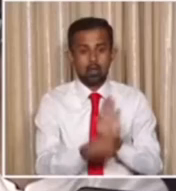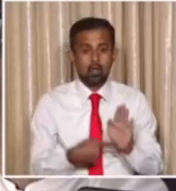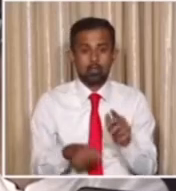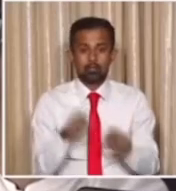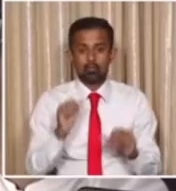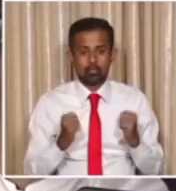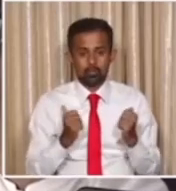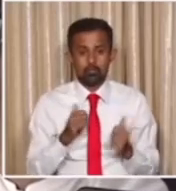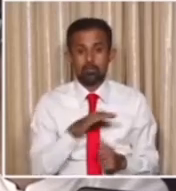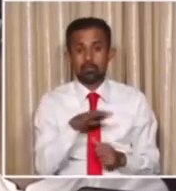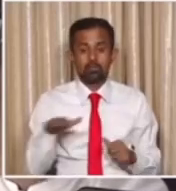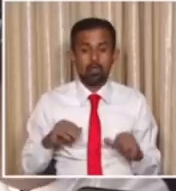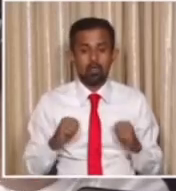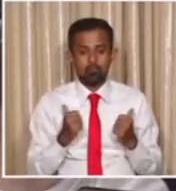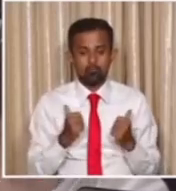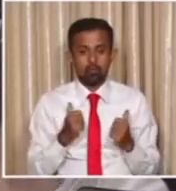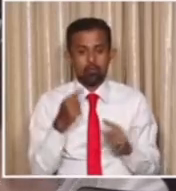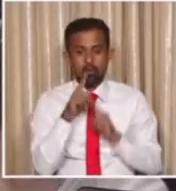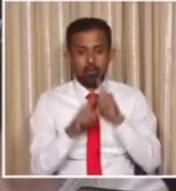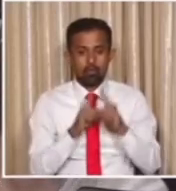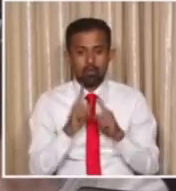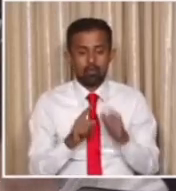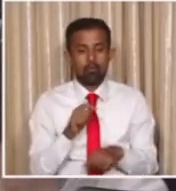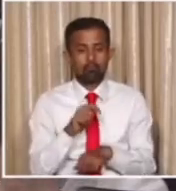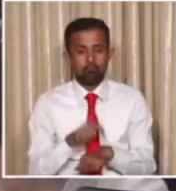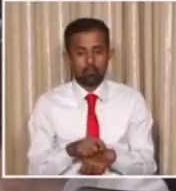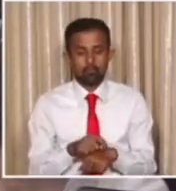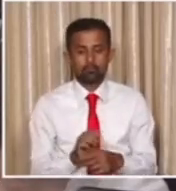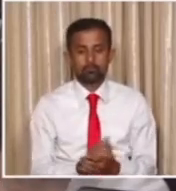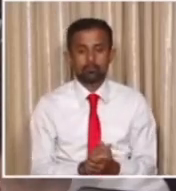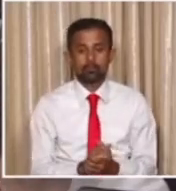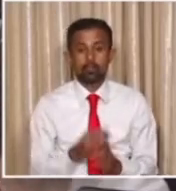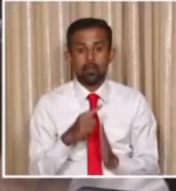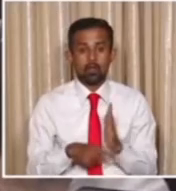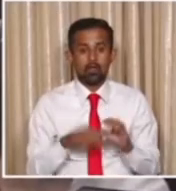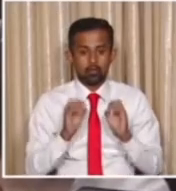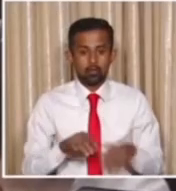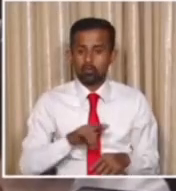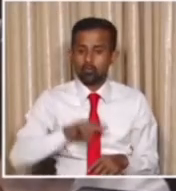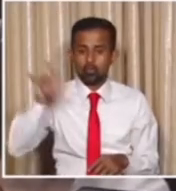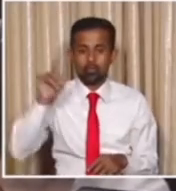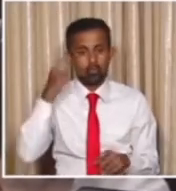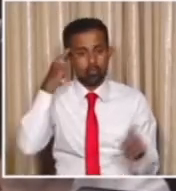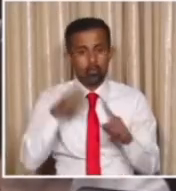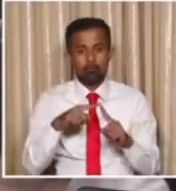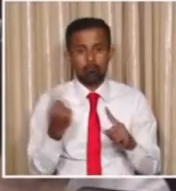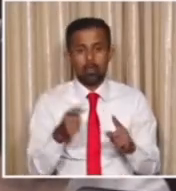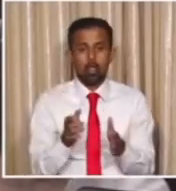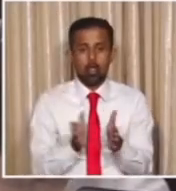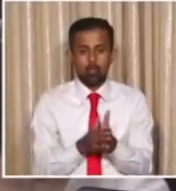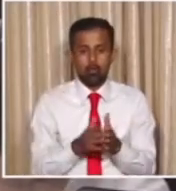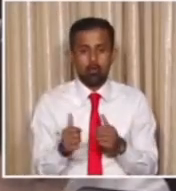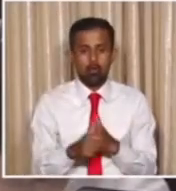ජීවිතත් සෞඛ්‍ය ක්ෂේත්‍රයත් ගැන කතා කරනකොට ඒ වගේම රටහැර යාම සම්බන්ධව වෙනම කමිටි එකක් මේ වෙනකොට